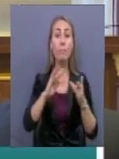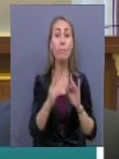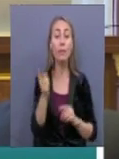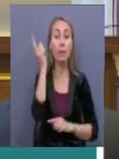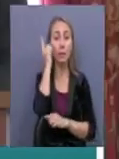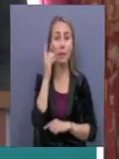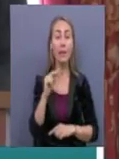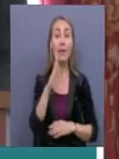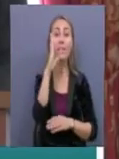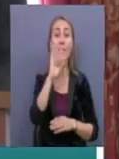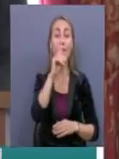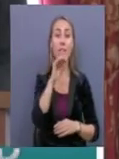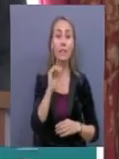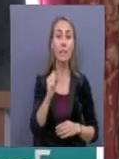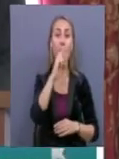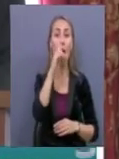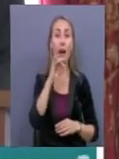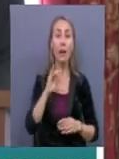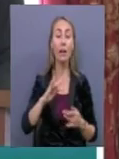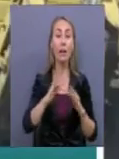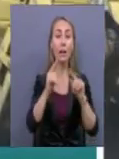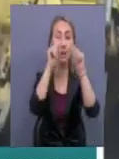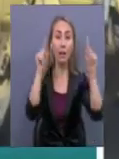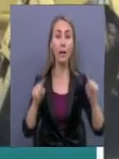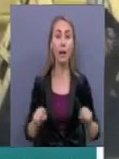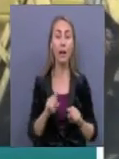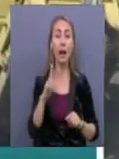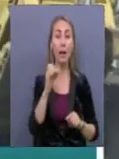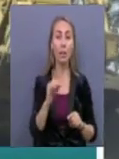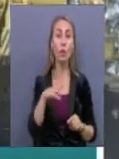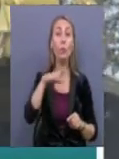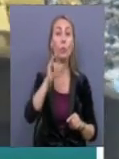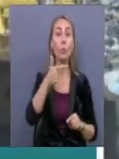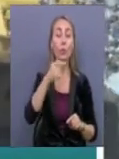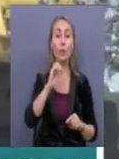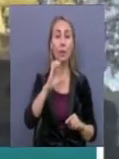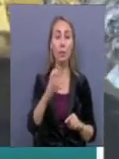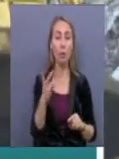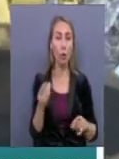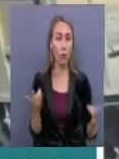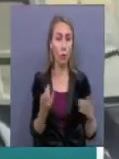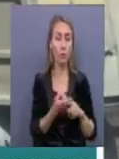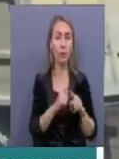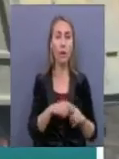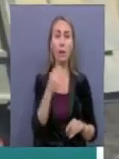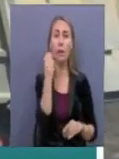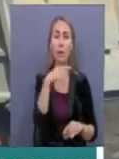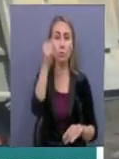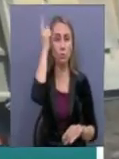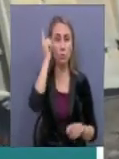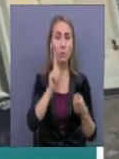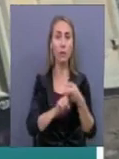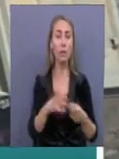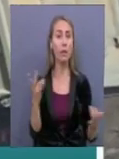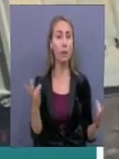да тиісті деңгейде болуы қажет, деді өңір басшысы. Келесі түйін қоқыс қалдықтары. Бурабайда қайта өңдеу қоқыс жәшіктерінің саны арттырылды.